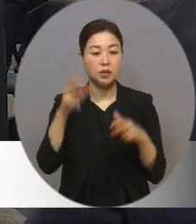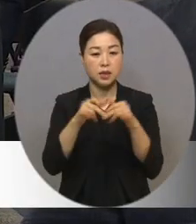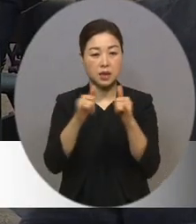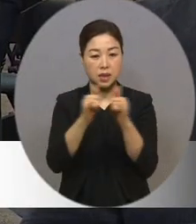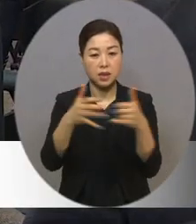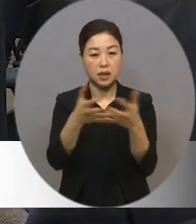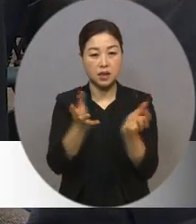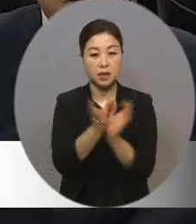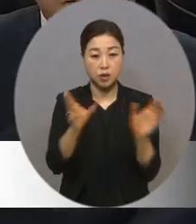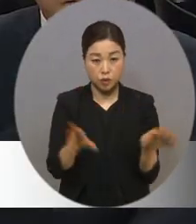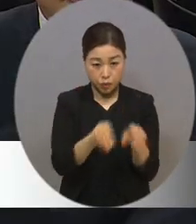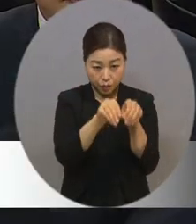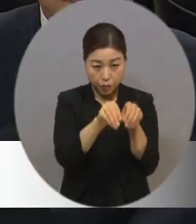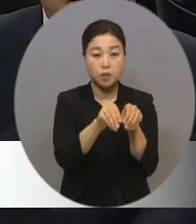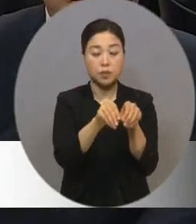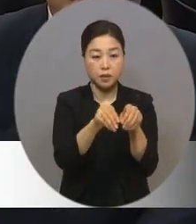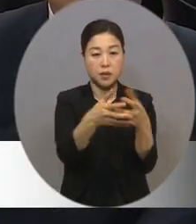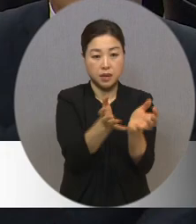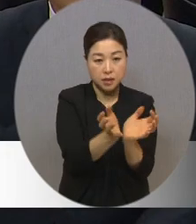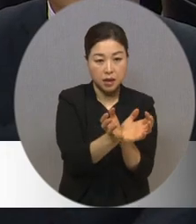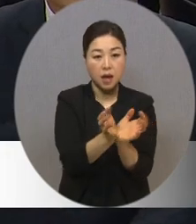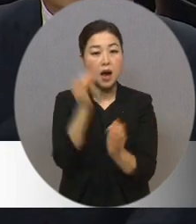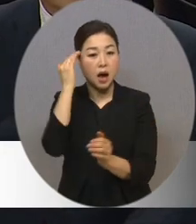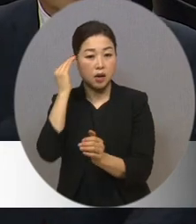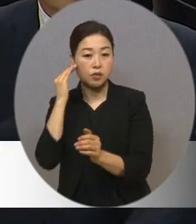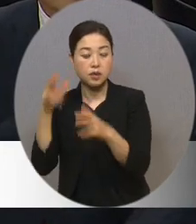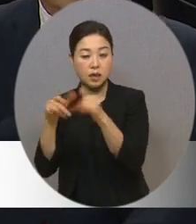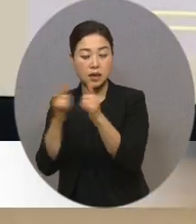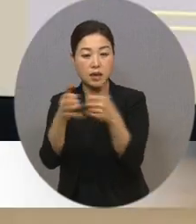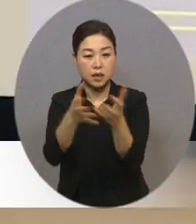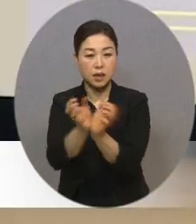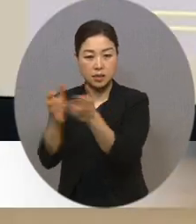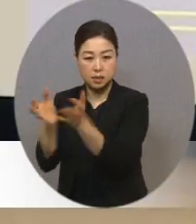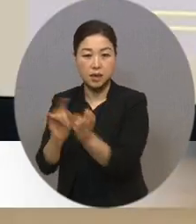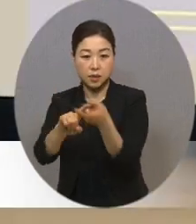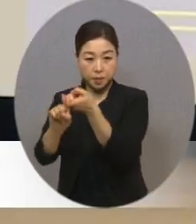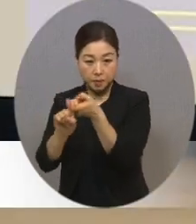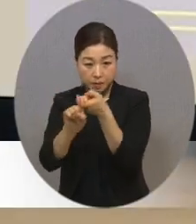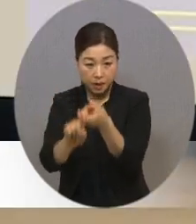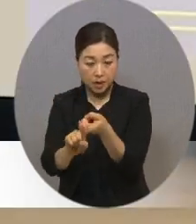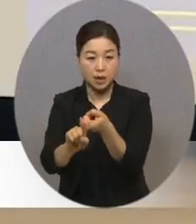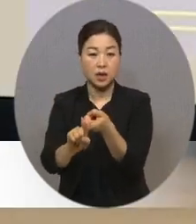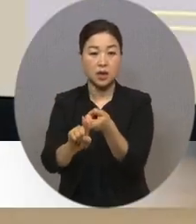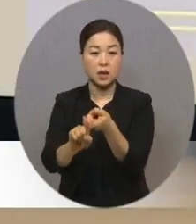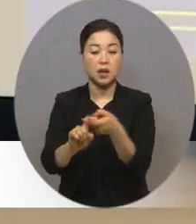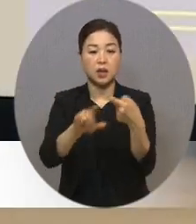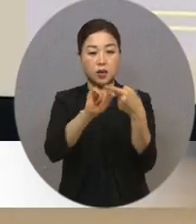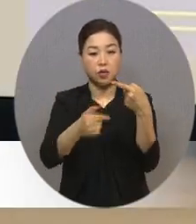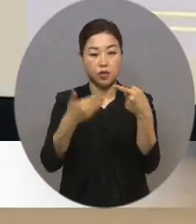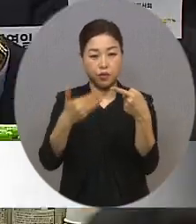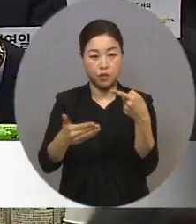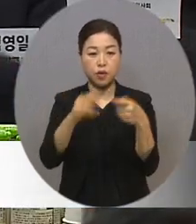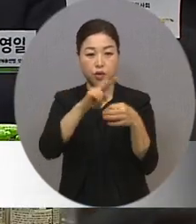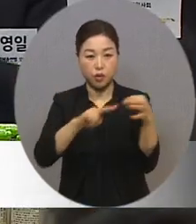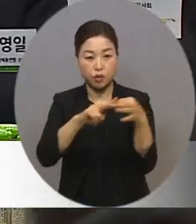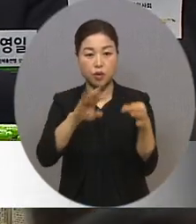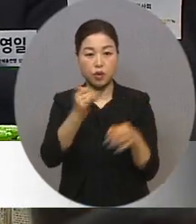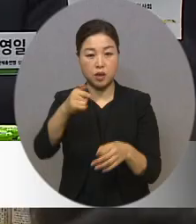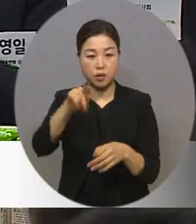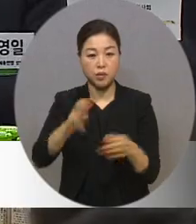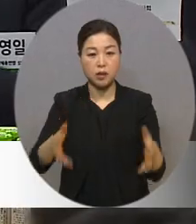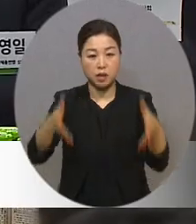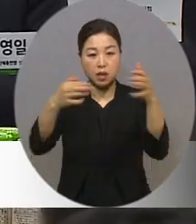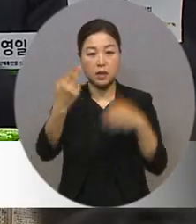한국장애인단체 총연합회와 한국장애인단체 총연맹이 지난 9일 여의도 이룸센터에서 2024 장애계